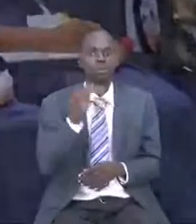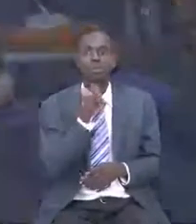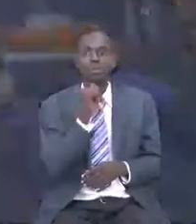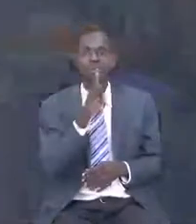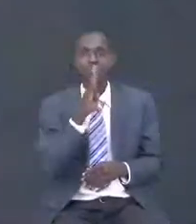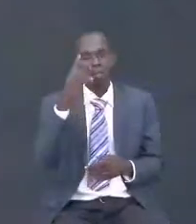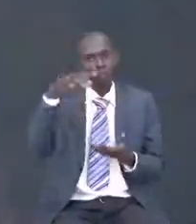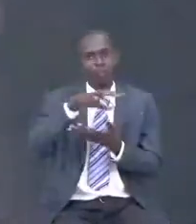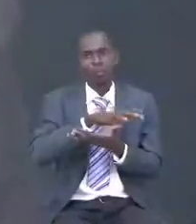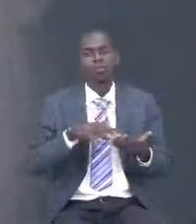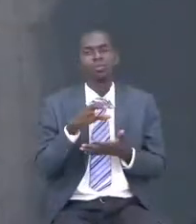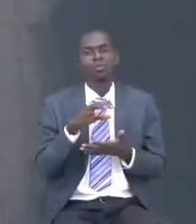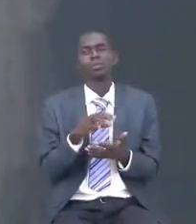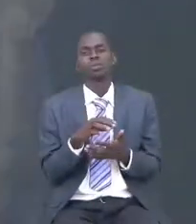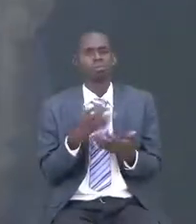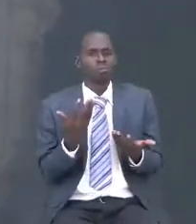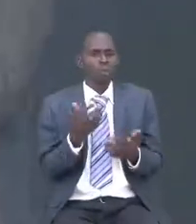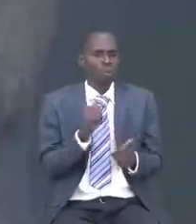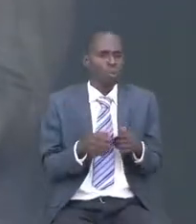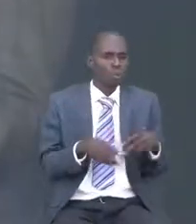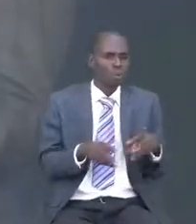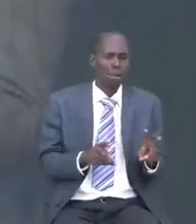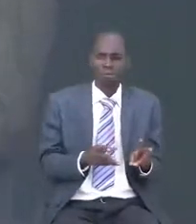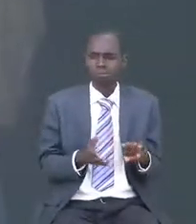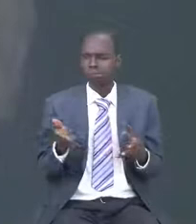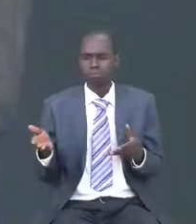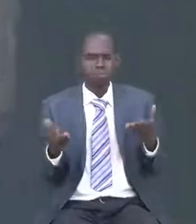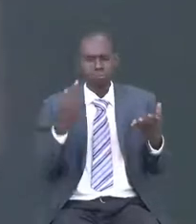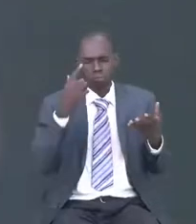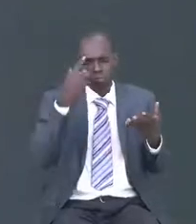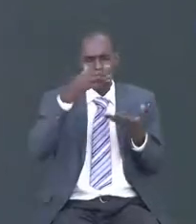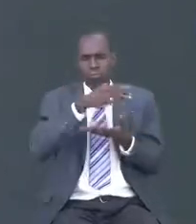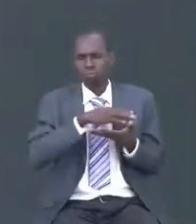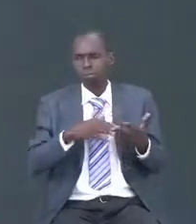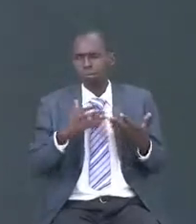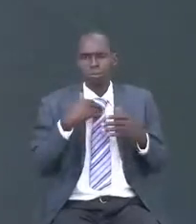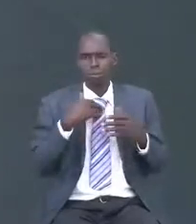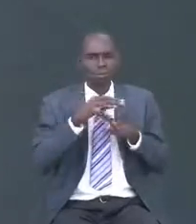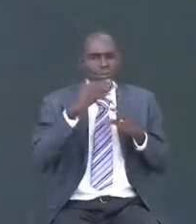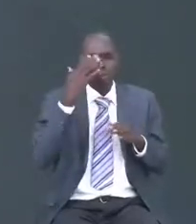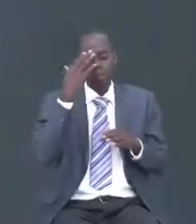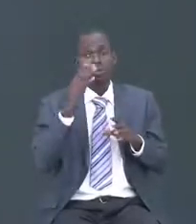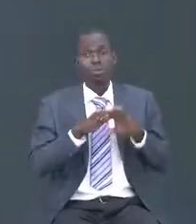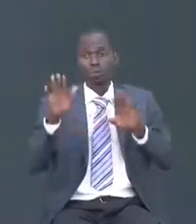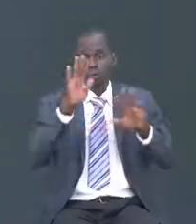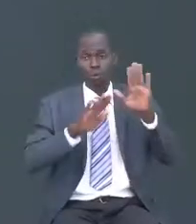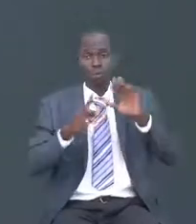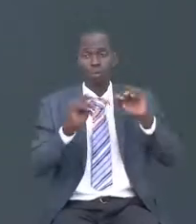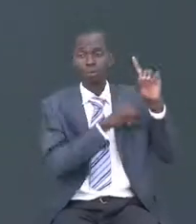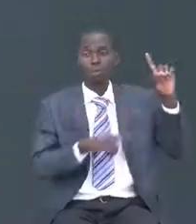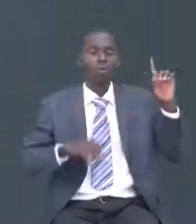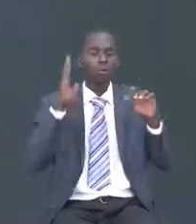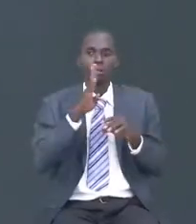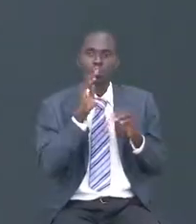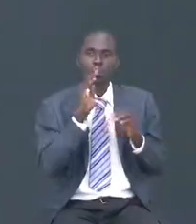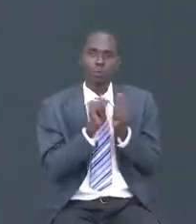confus. Alors, quel chemin suivre? Quelle direction dois-je suivre? Le Seigneur sera avec toi. Mais